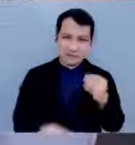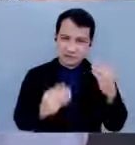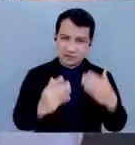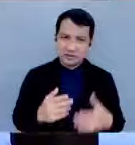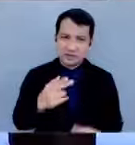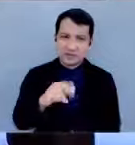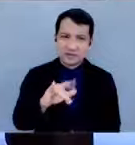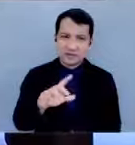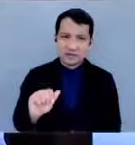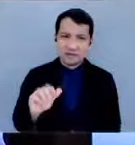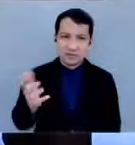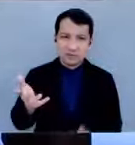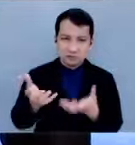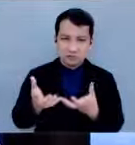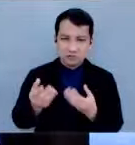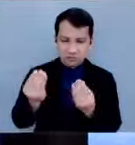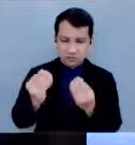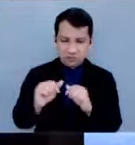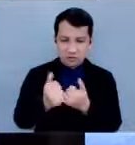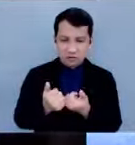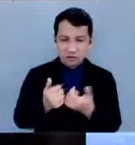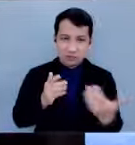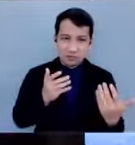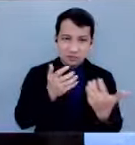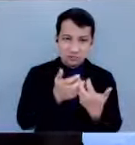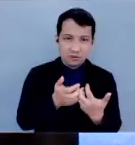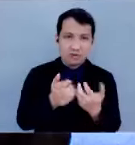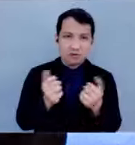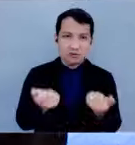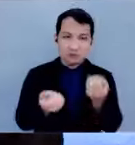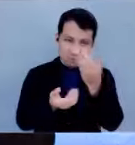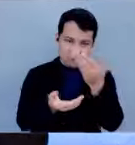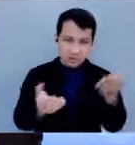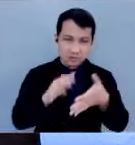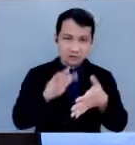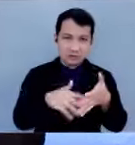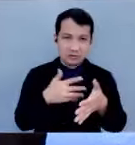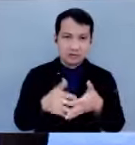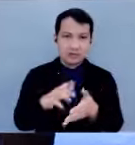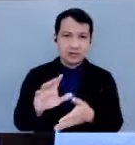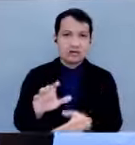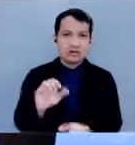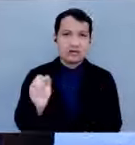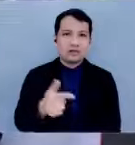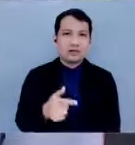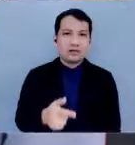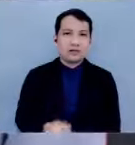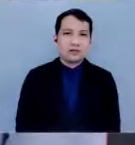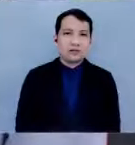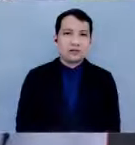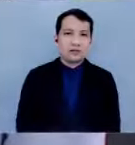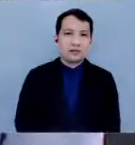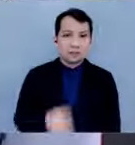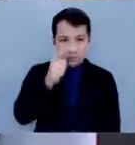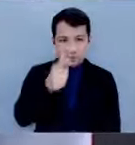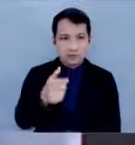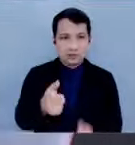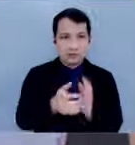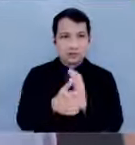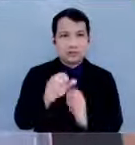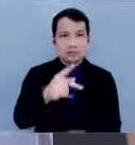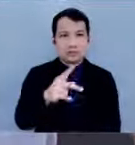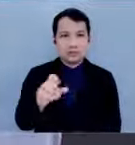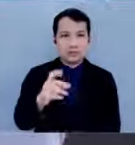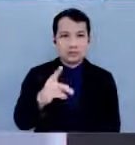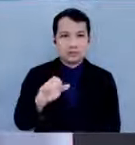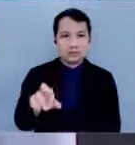kapatid natin gusto malaman how to get in touch with you. Ano po ba yung mga social media accounts ninyo? Yeah, so just look for Skills and Drills sa